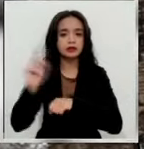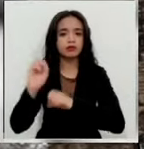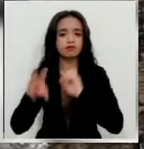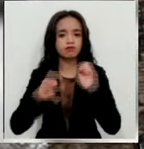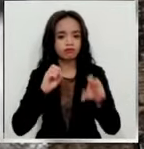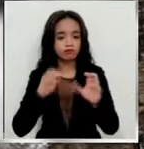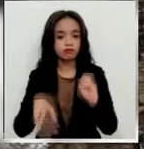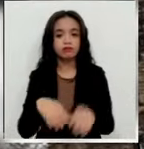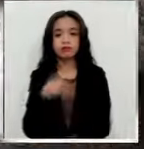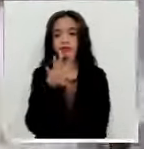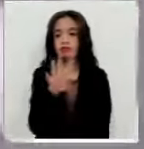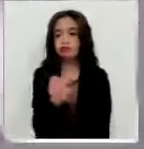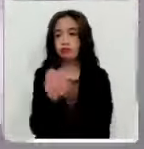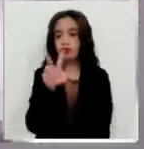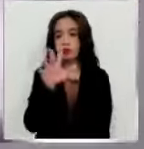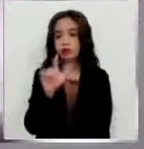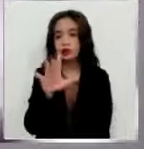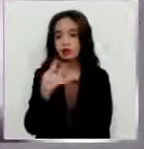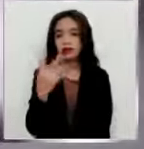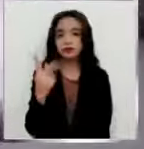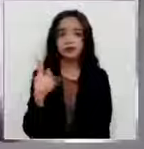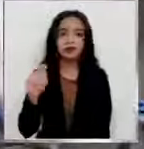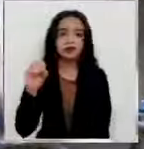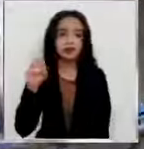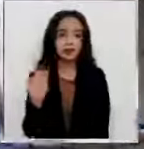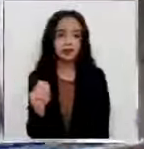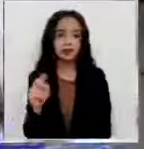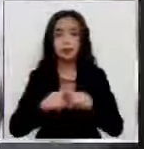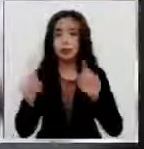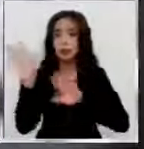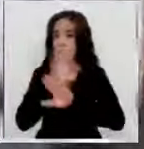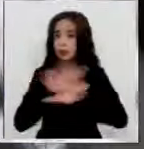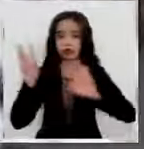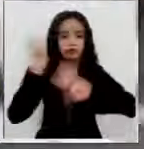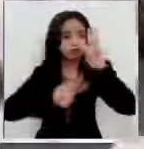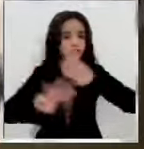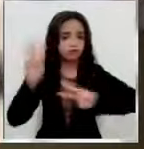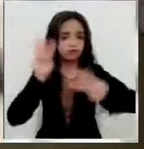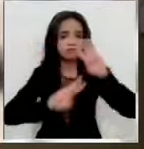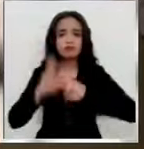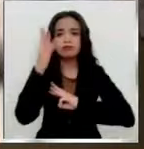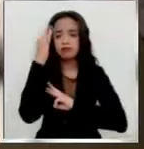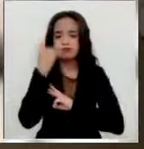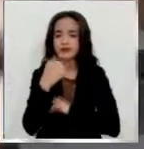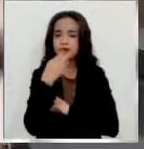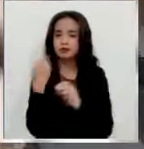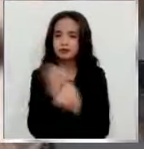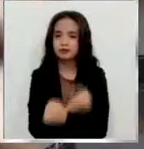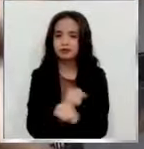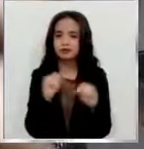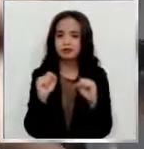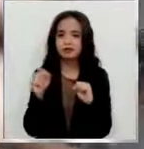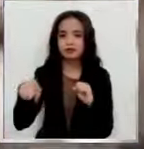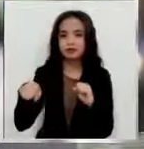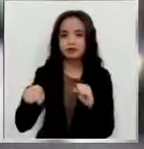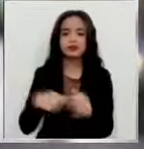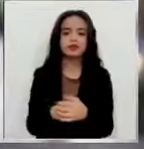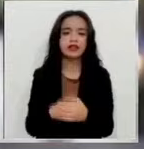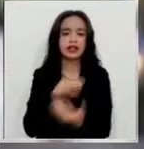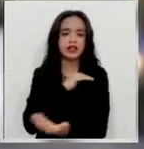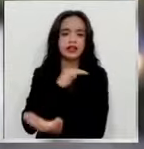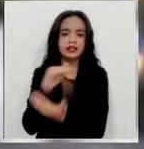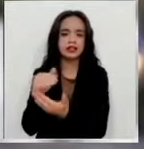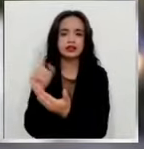425 kiloton. Pero don't worry, dahil to the rescue ang ilang ate contra e-waste.